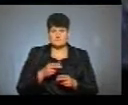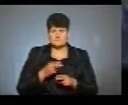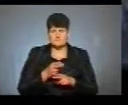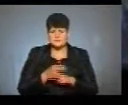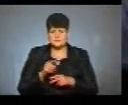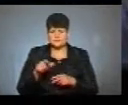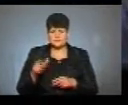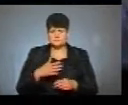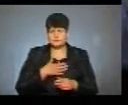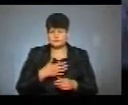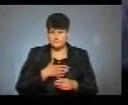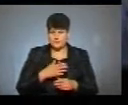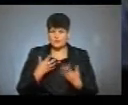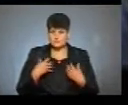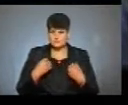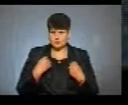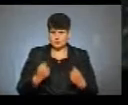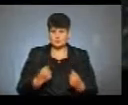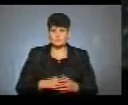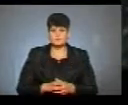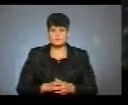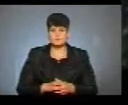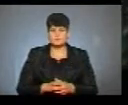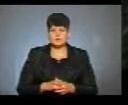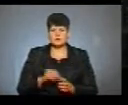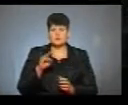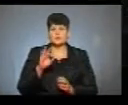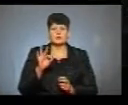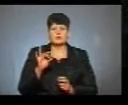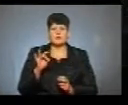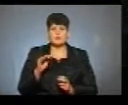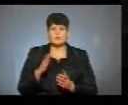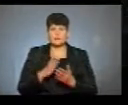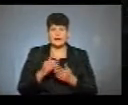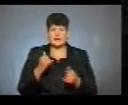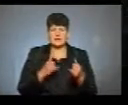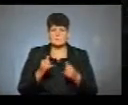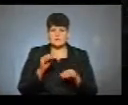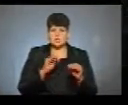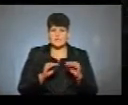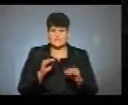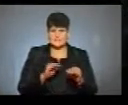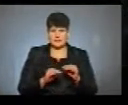може від кількох днів до кількох місяців. Торф містить хімічний склад, що